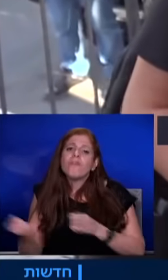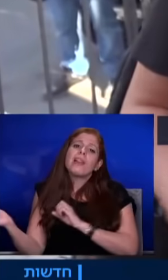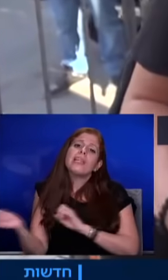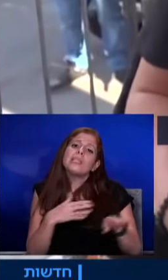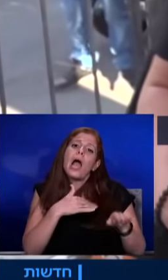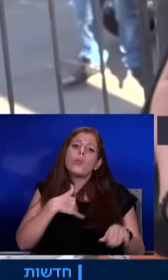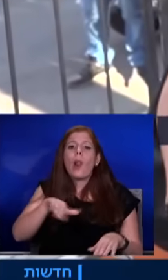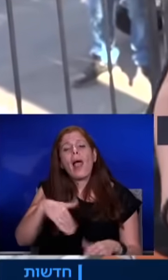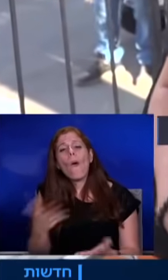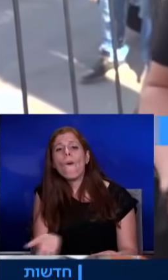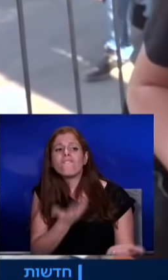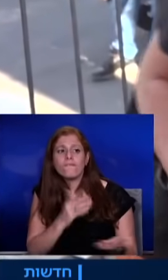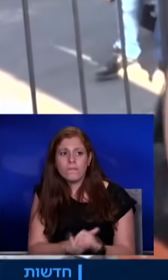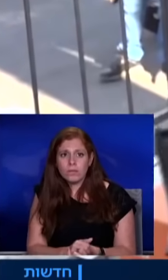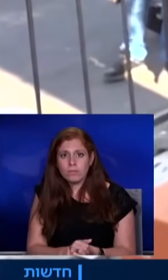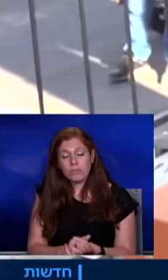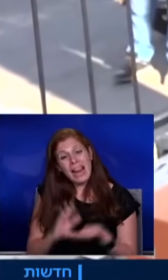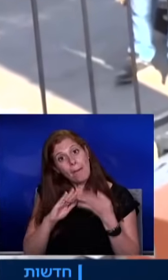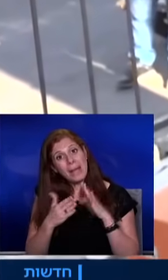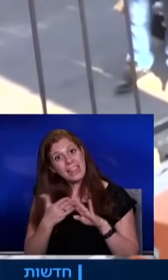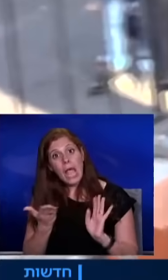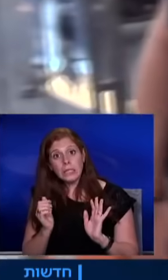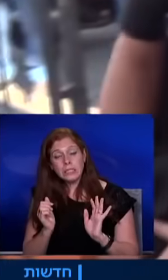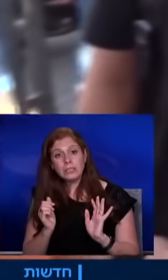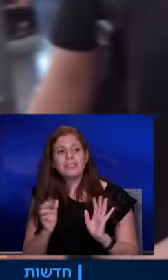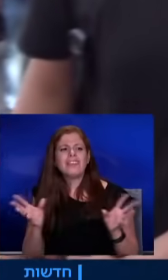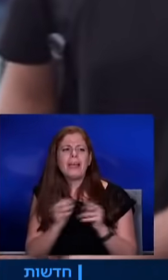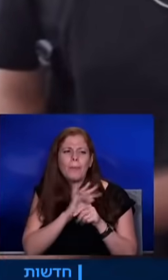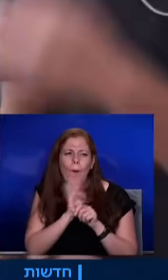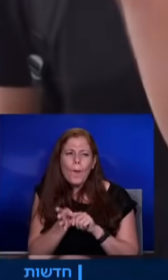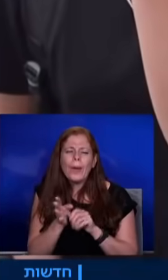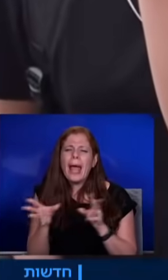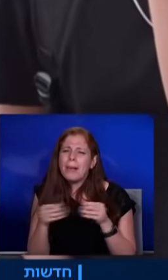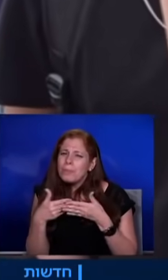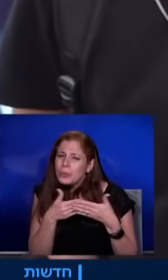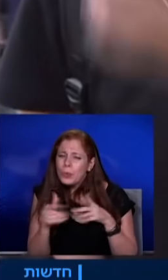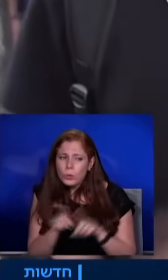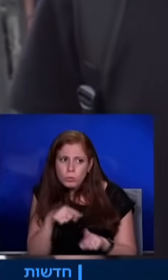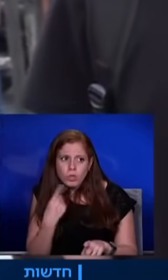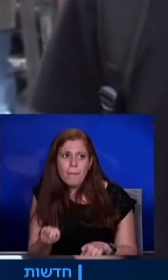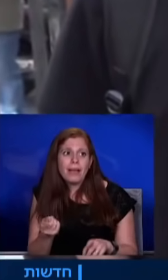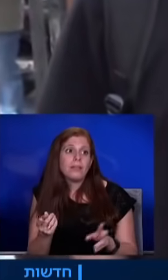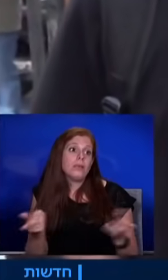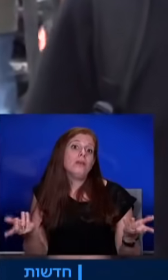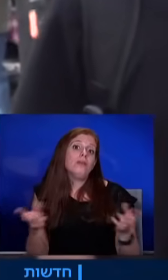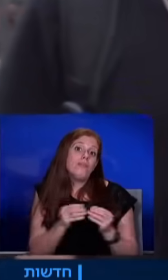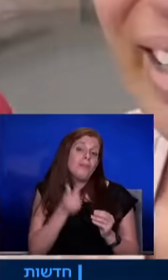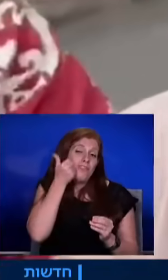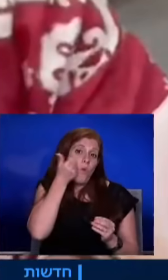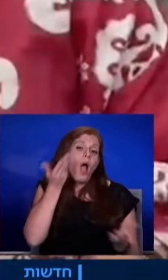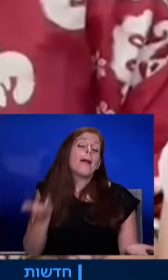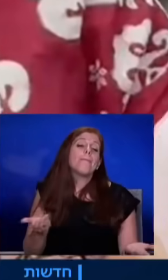מה שנקרא. למתנס. עם קורונה, עם תינוקות, כמו שאמרתי, ועם